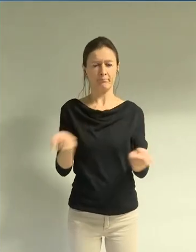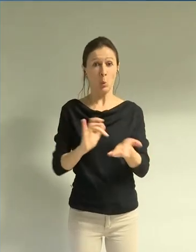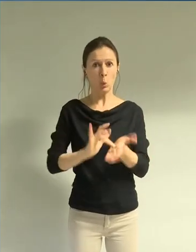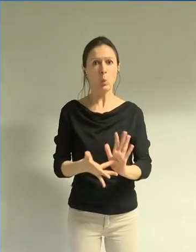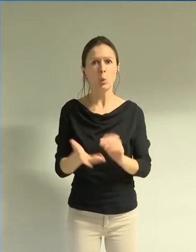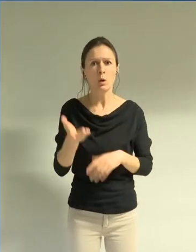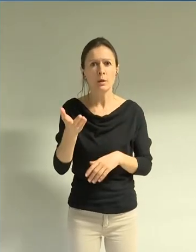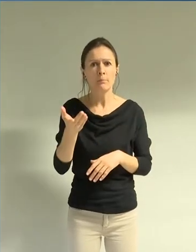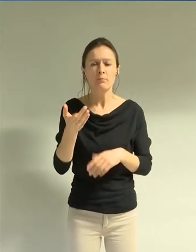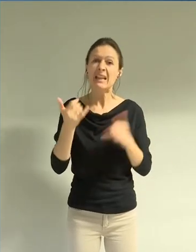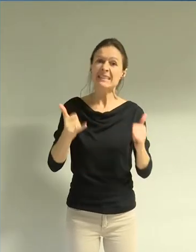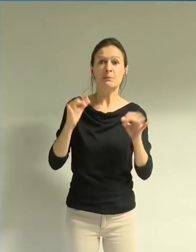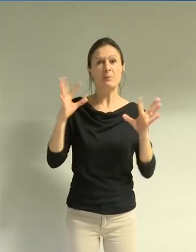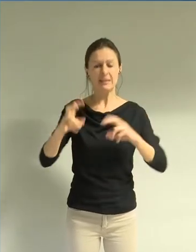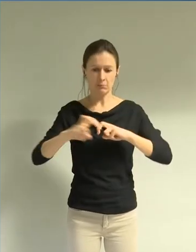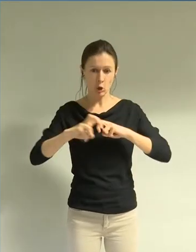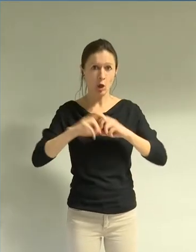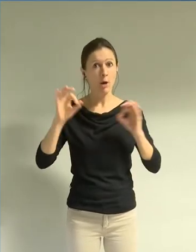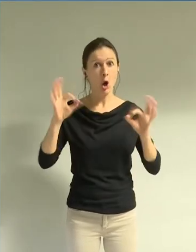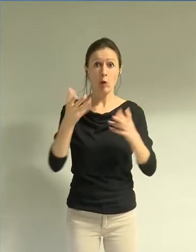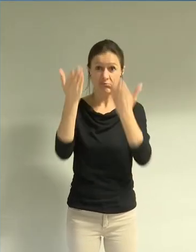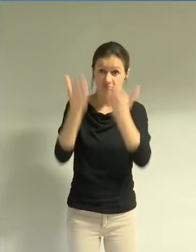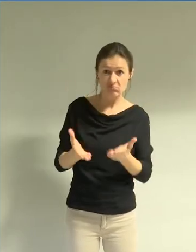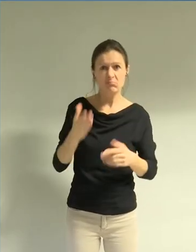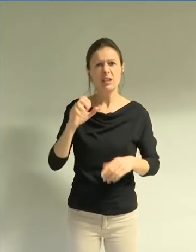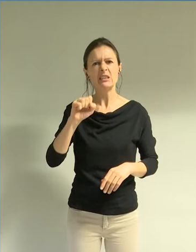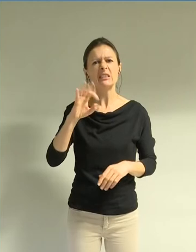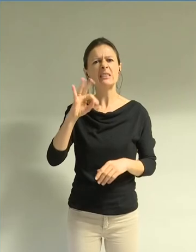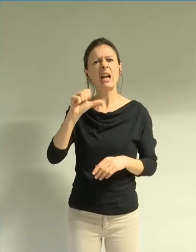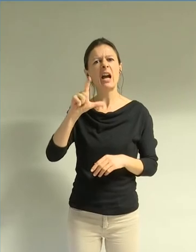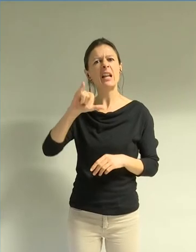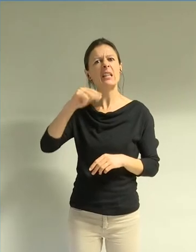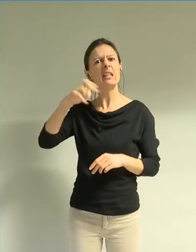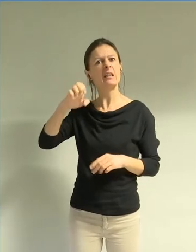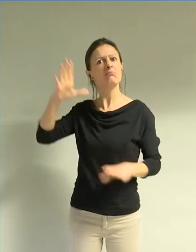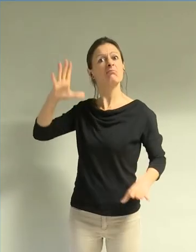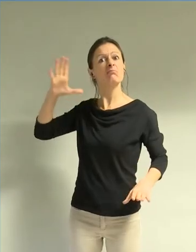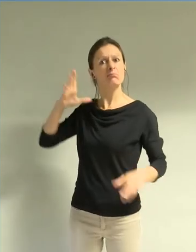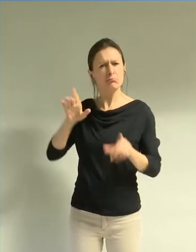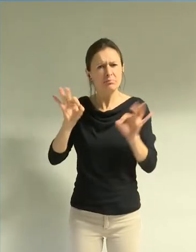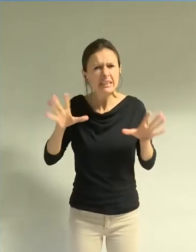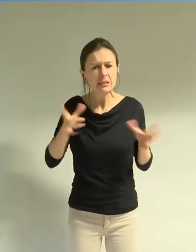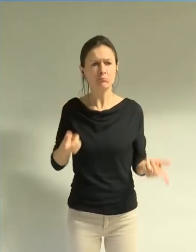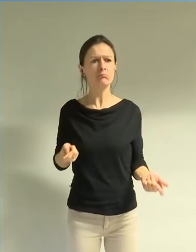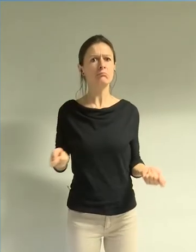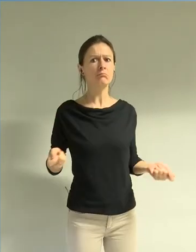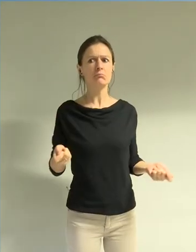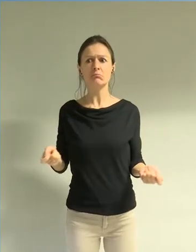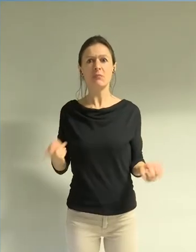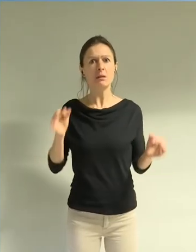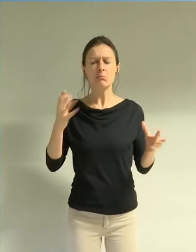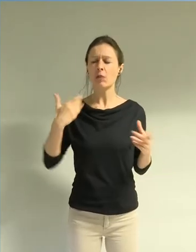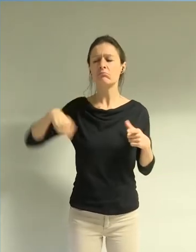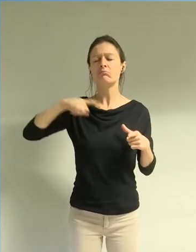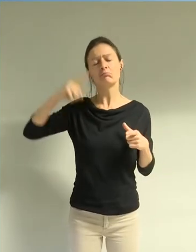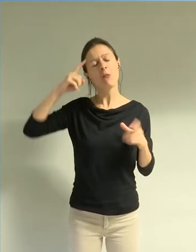stalinienne régi par une pensée bureau pratique par une caste de sachant bien pensants régi par une